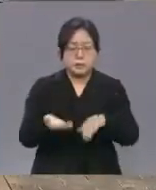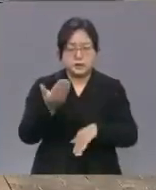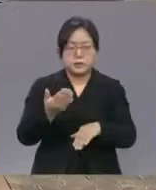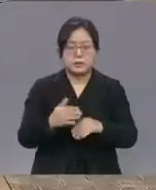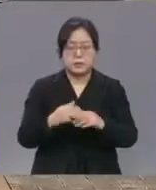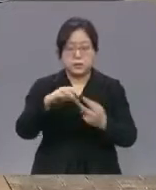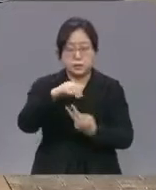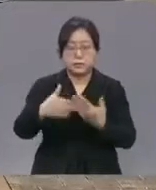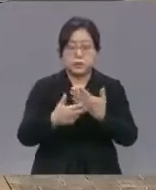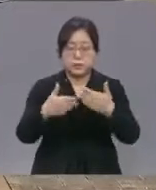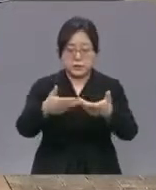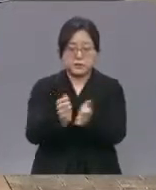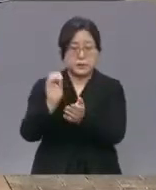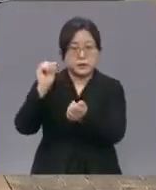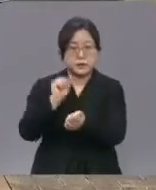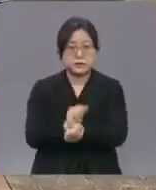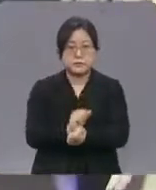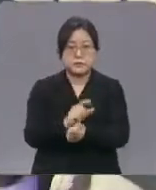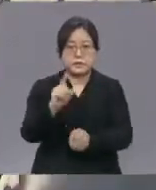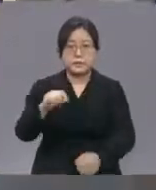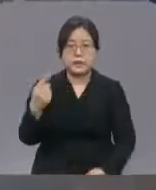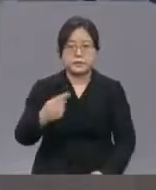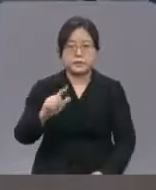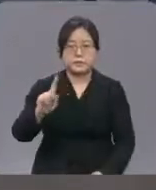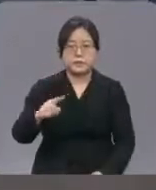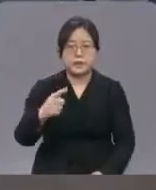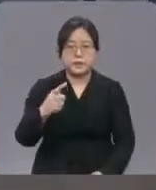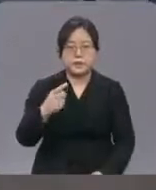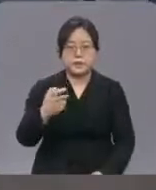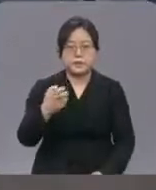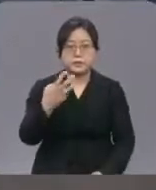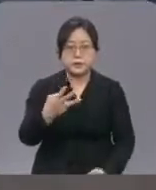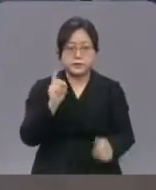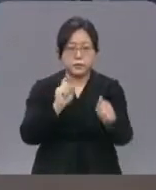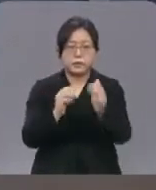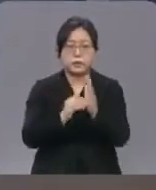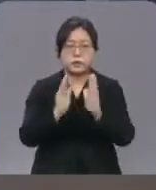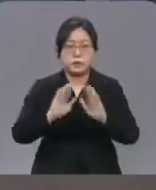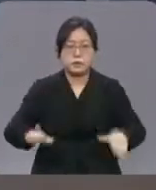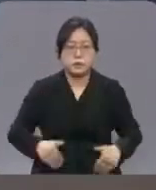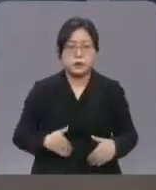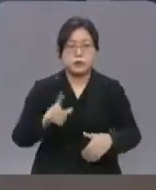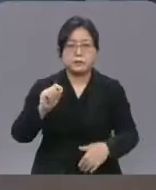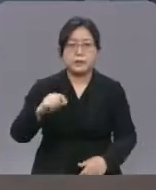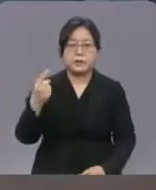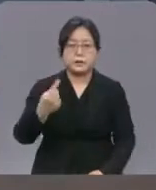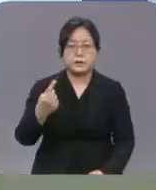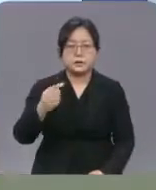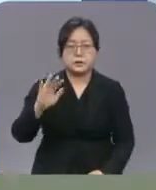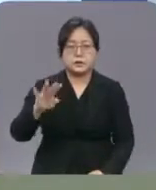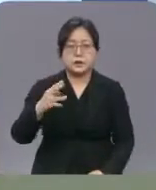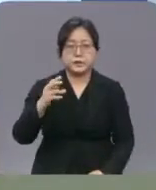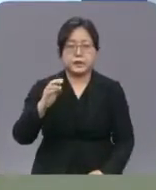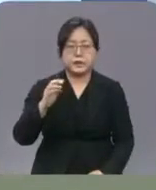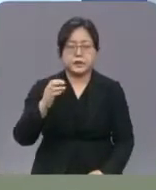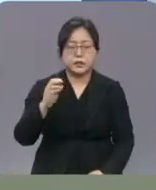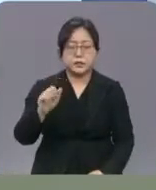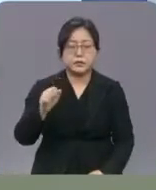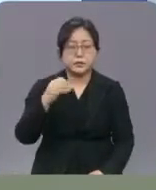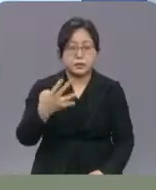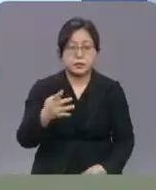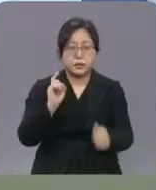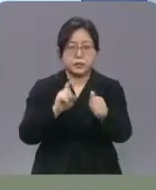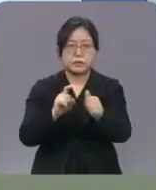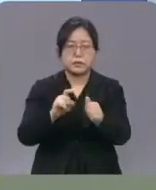광주에서는 요양병원 집단 감염 등으로 11,173명이 확진됐고 전남은 11,454명이 신규